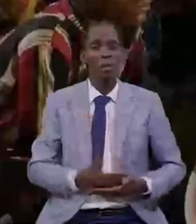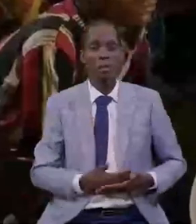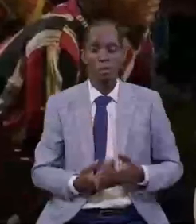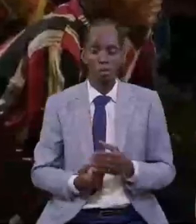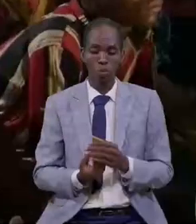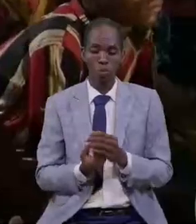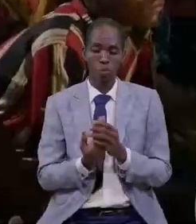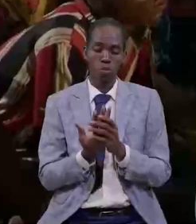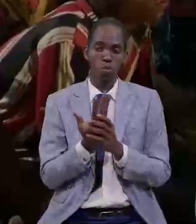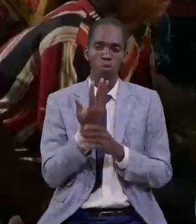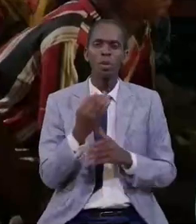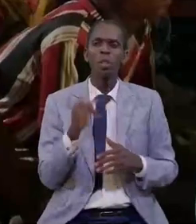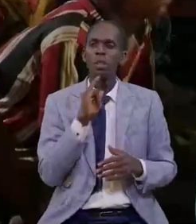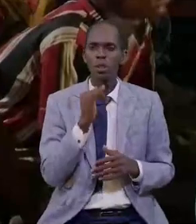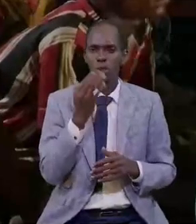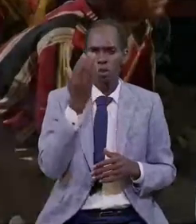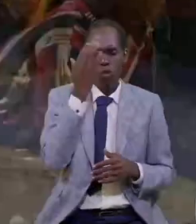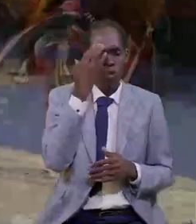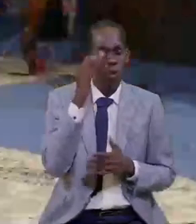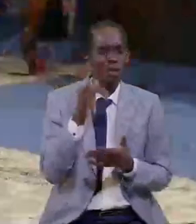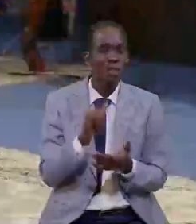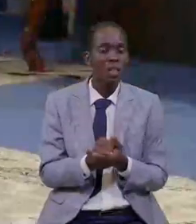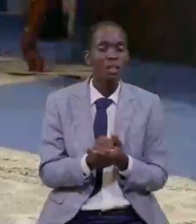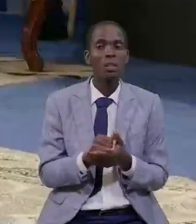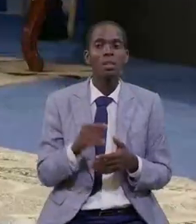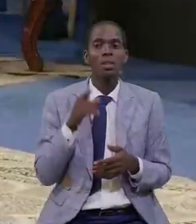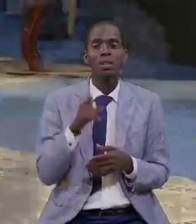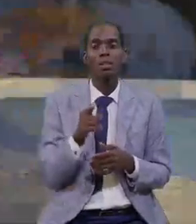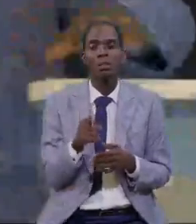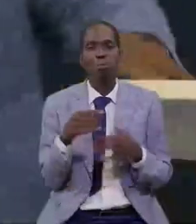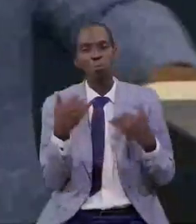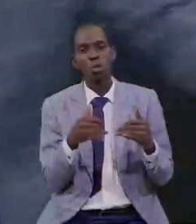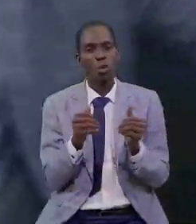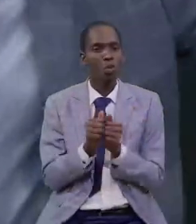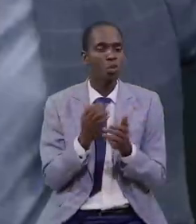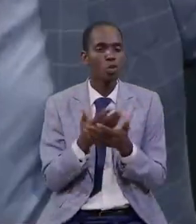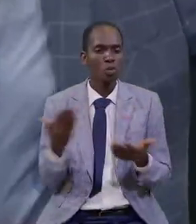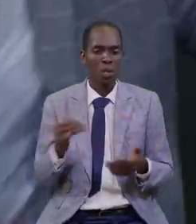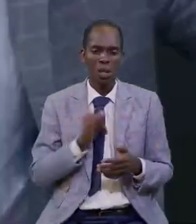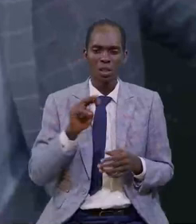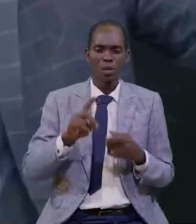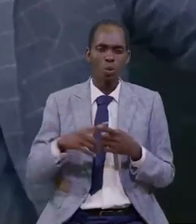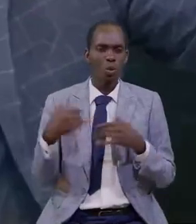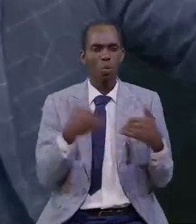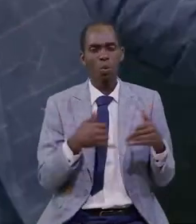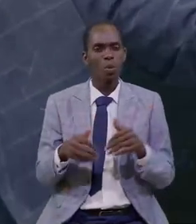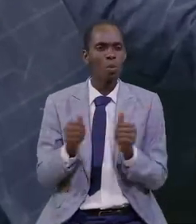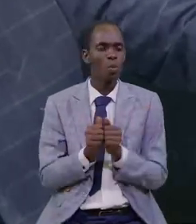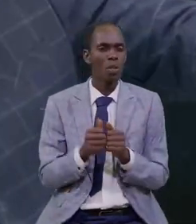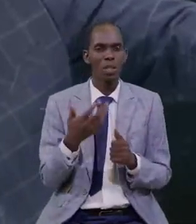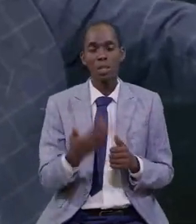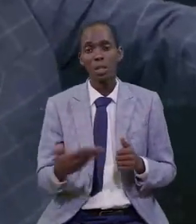de quelque chose il sait ce bébé sait que je dois jouer avec quelque chose je dois avoir des jouets et le